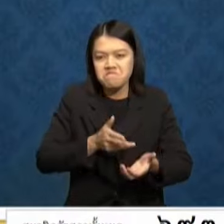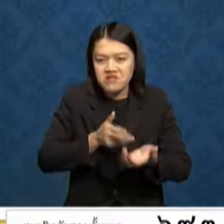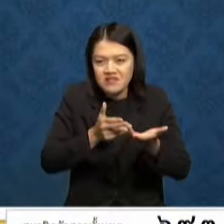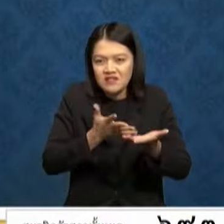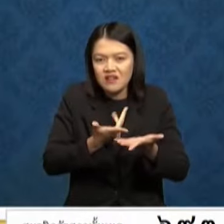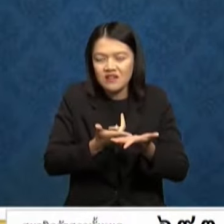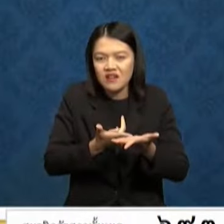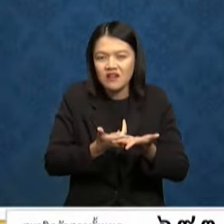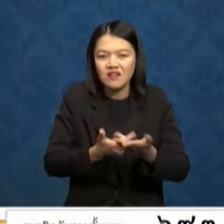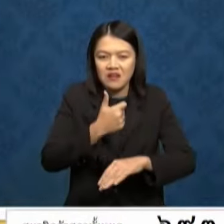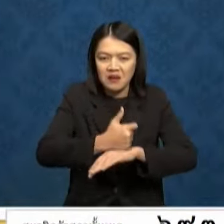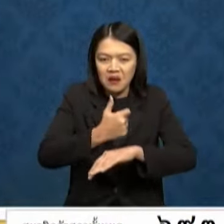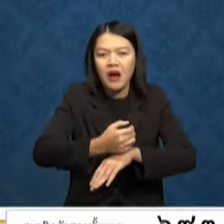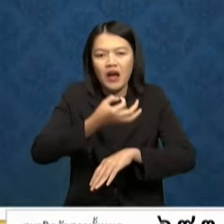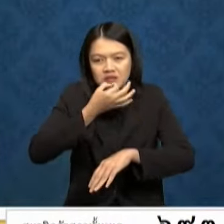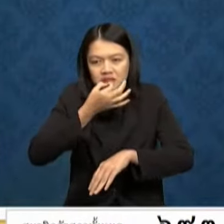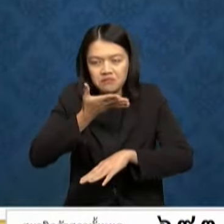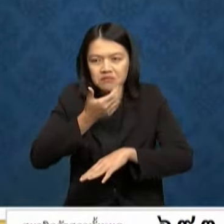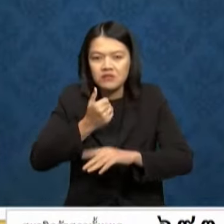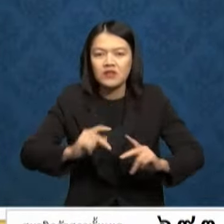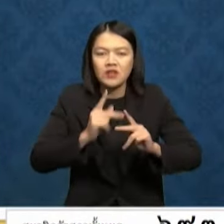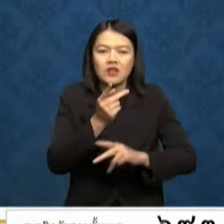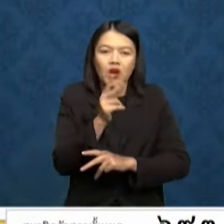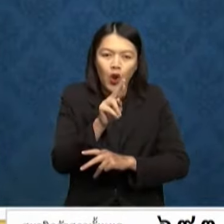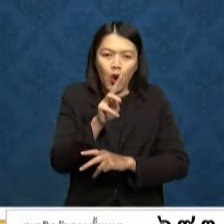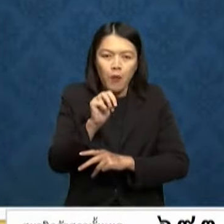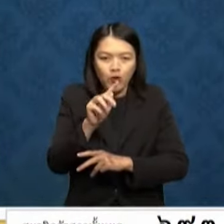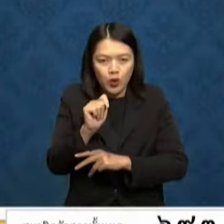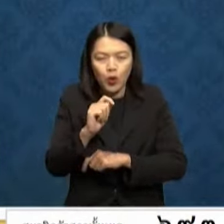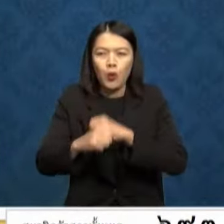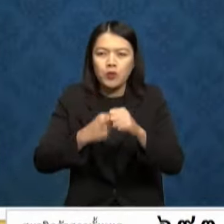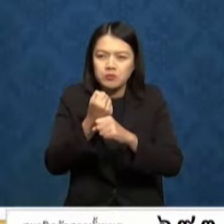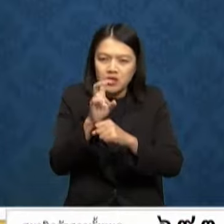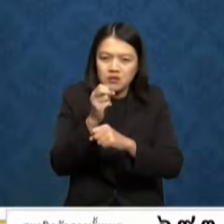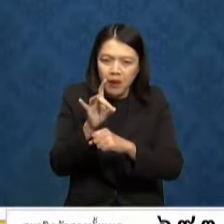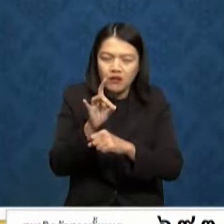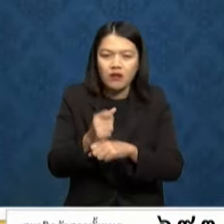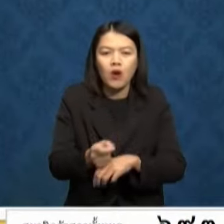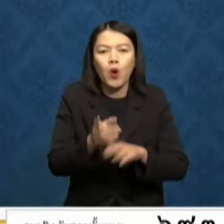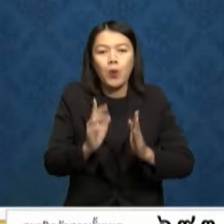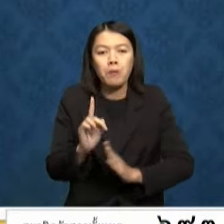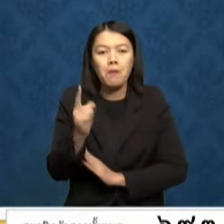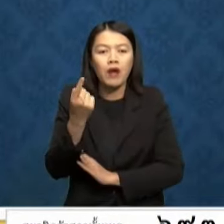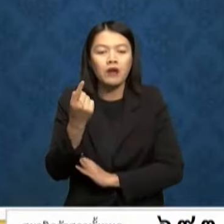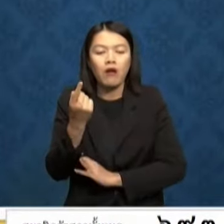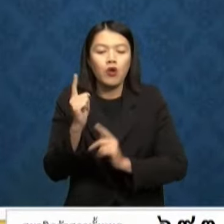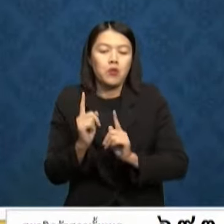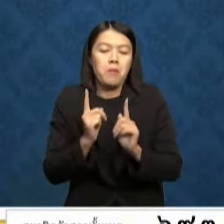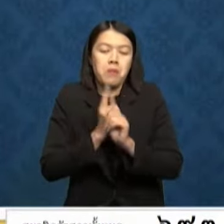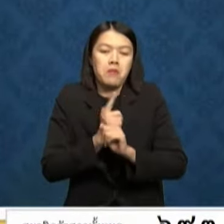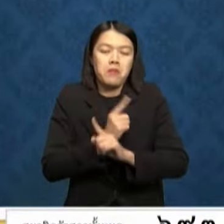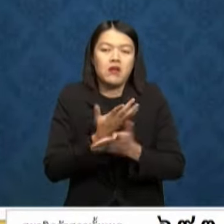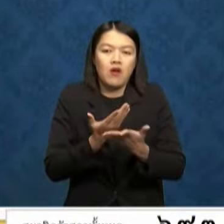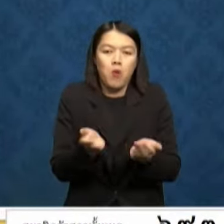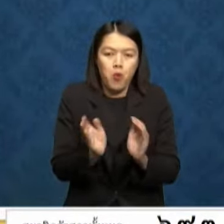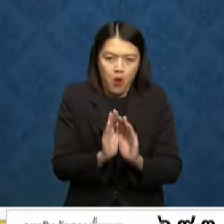จากรัฐมนตรีอาชีพที่เลือกที่จะเป็นรัฐมนตรีมา 17-18สมัยส่วนคนใหม่นั้นก็สืบทอดโดยสาย